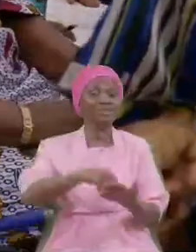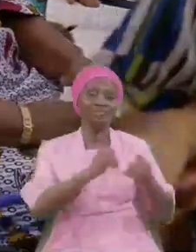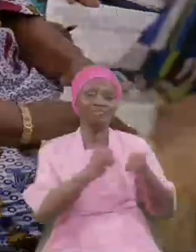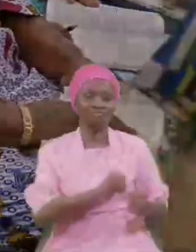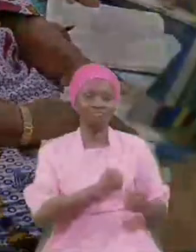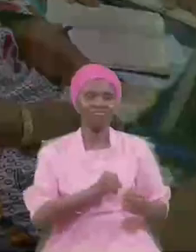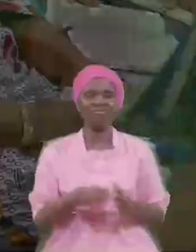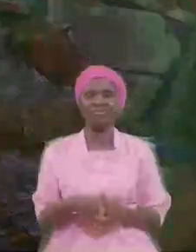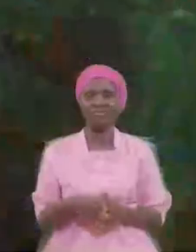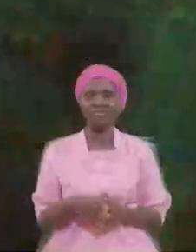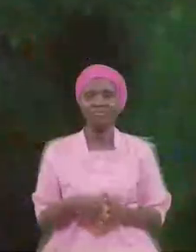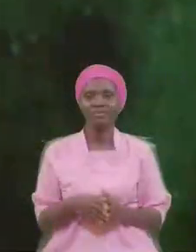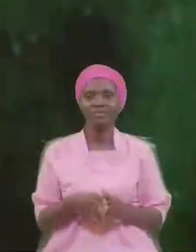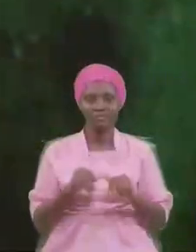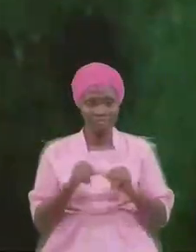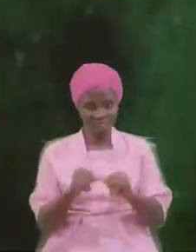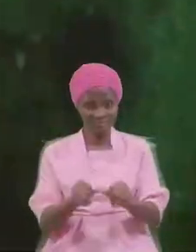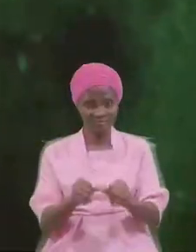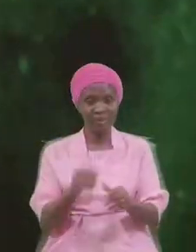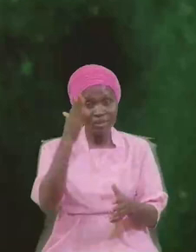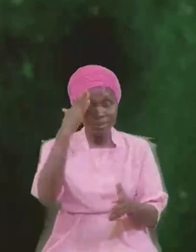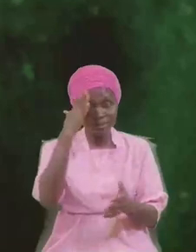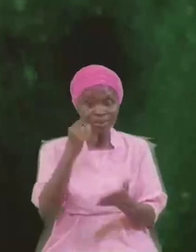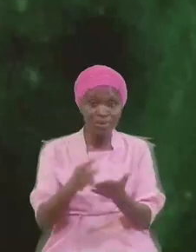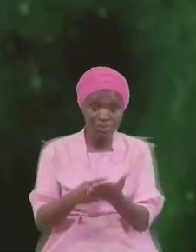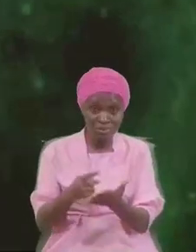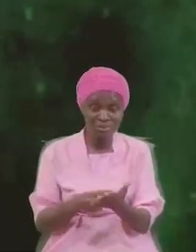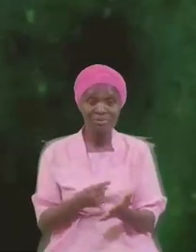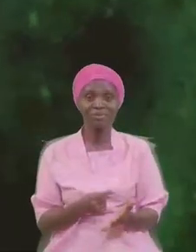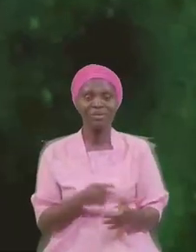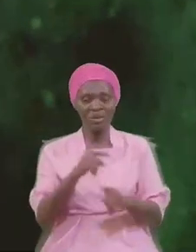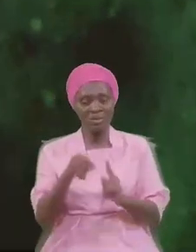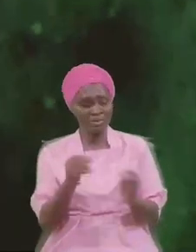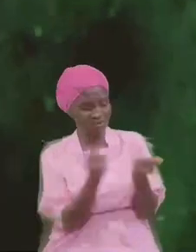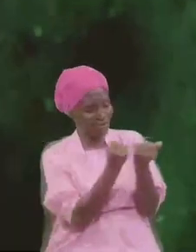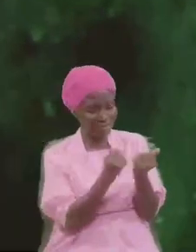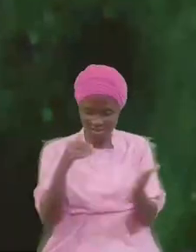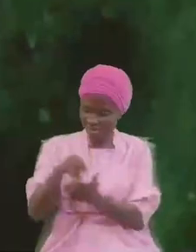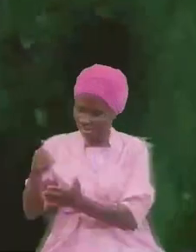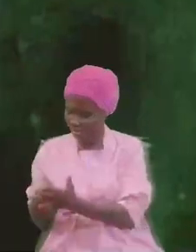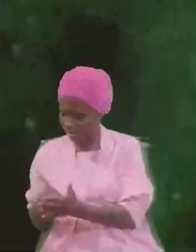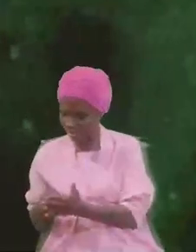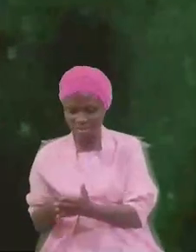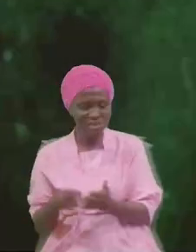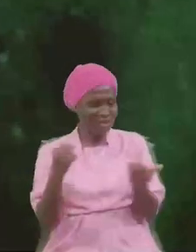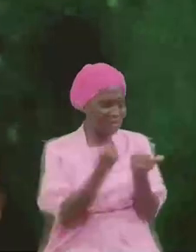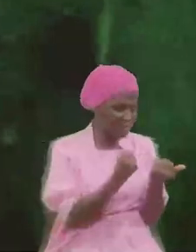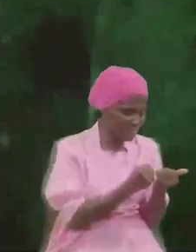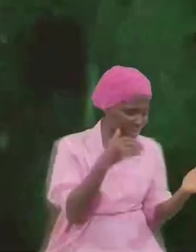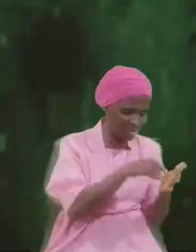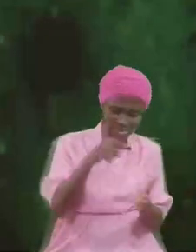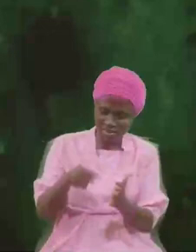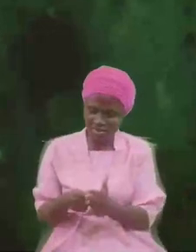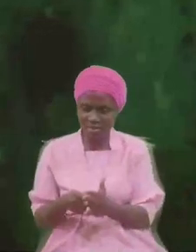Vous savez, parfois, lorsqu'on lutte contre ceci, on lutte contre cela, et puis gloire à Dieu, vous avez